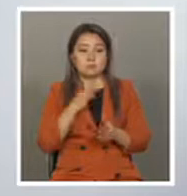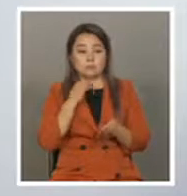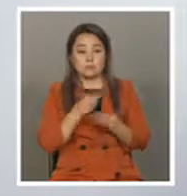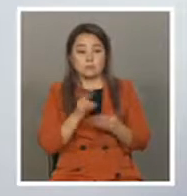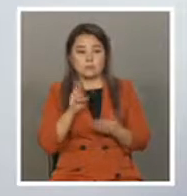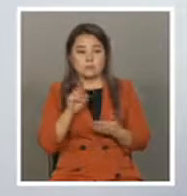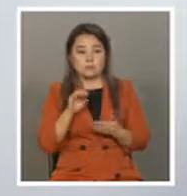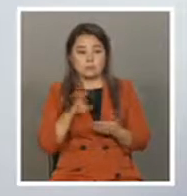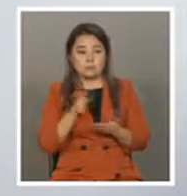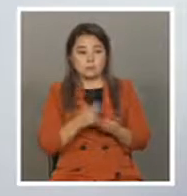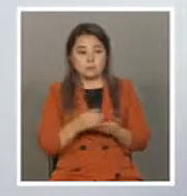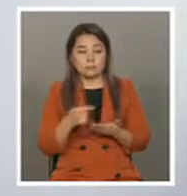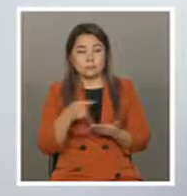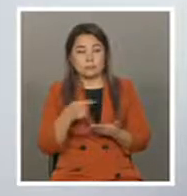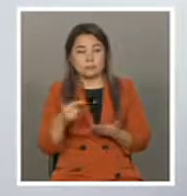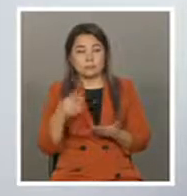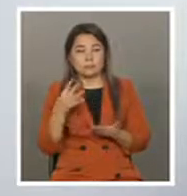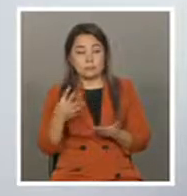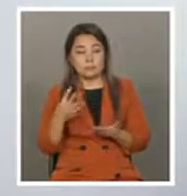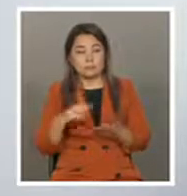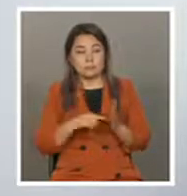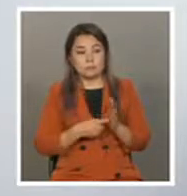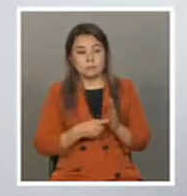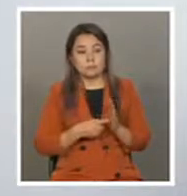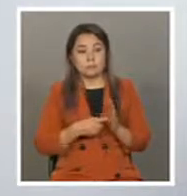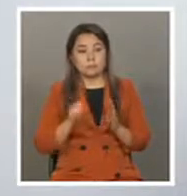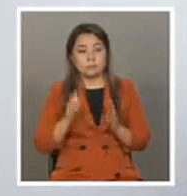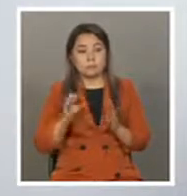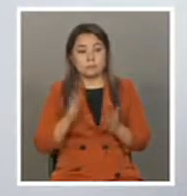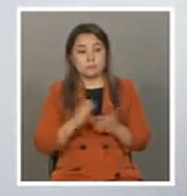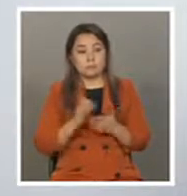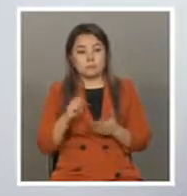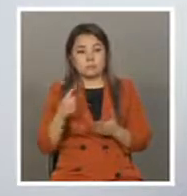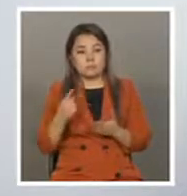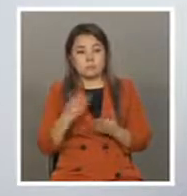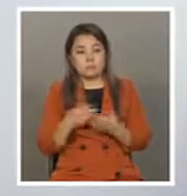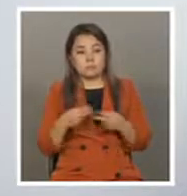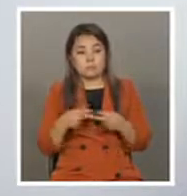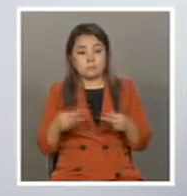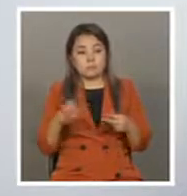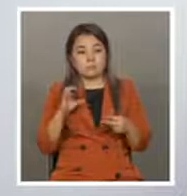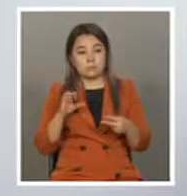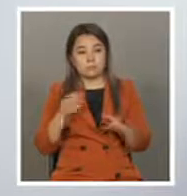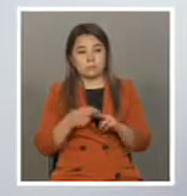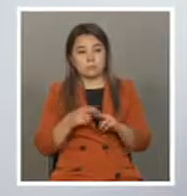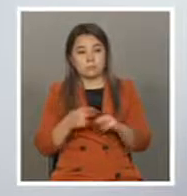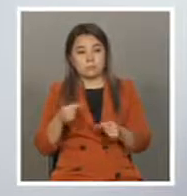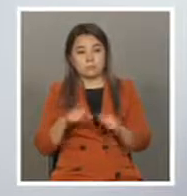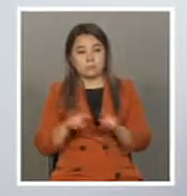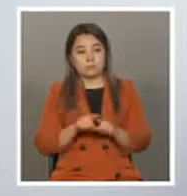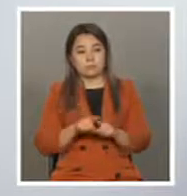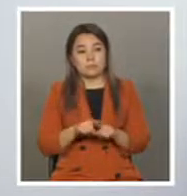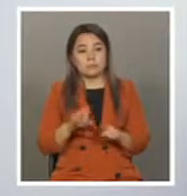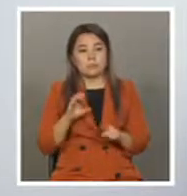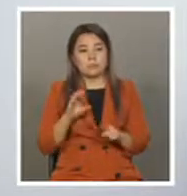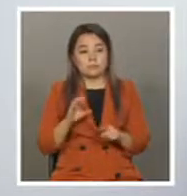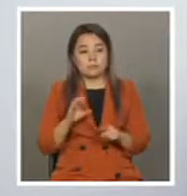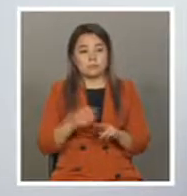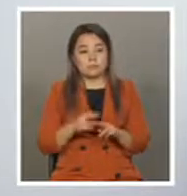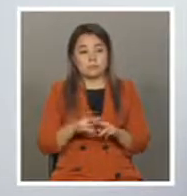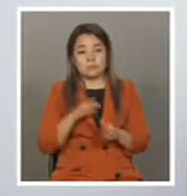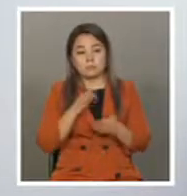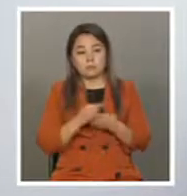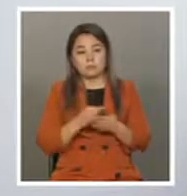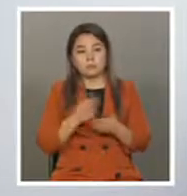квадраты. Азайтылған 4 көбейтілген ac. A1-ге тең, c, яғни бос мүшенің өзіне көбейтейік 3. 4-ті 3-ке көтсек